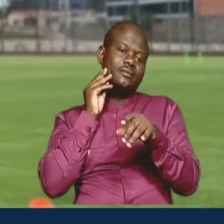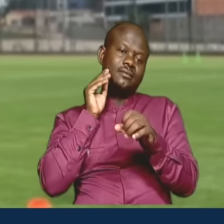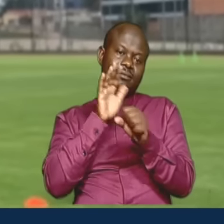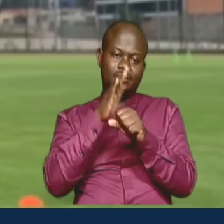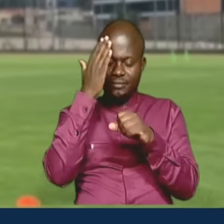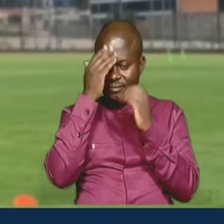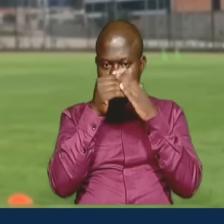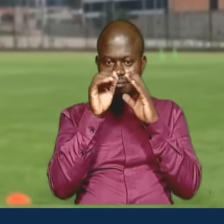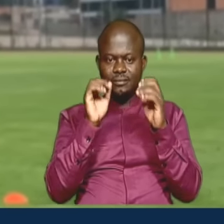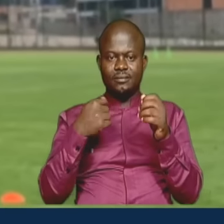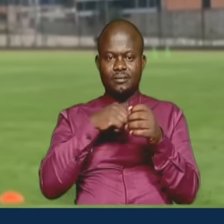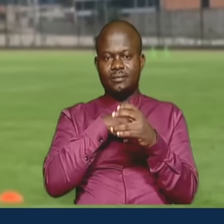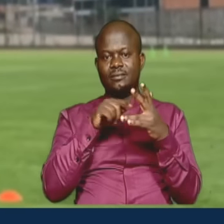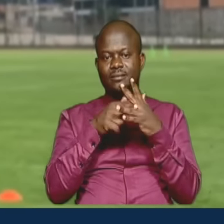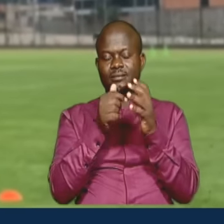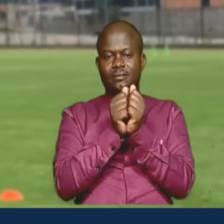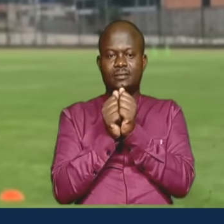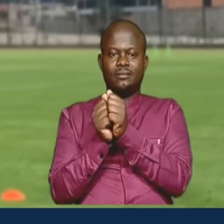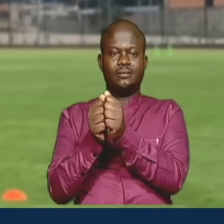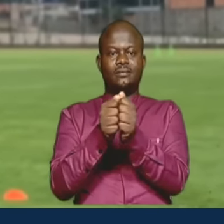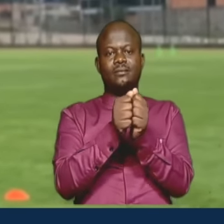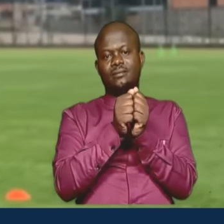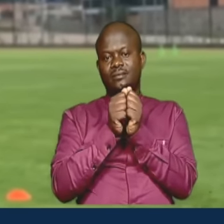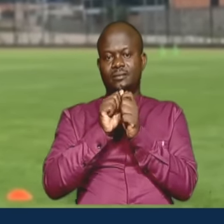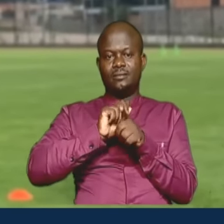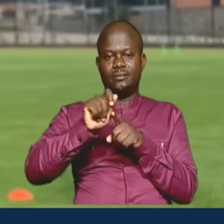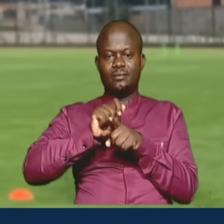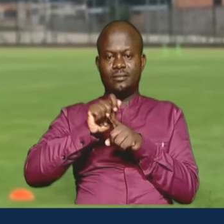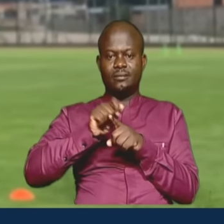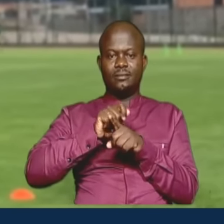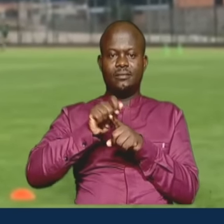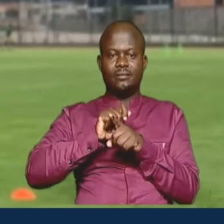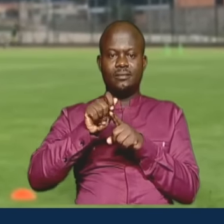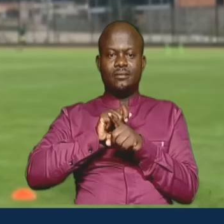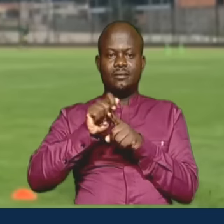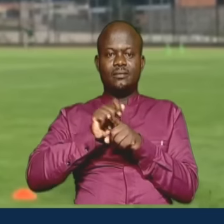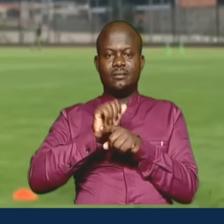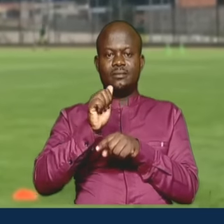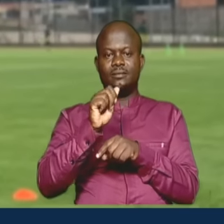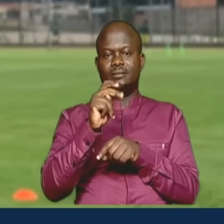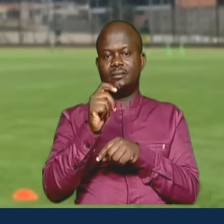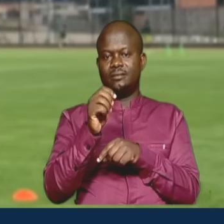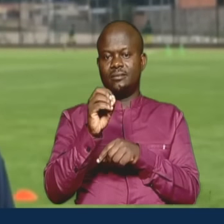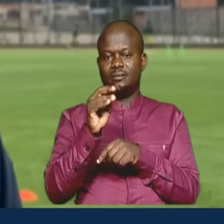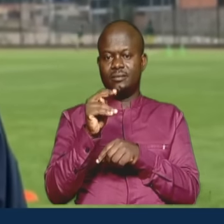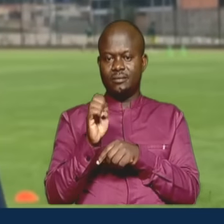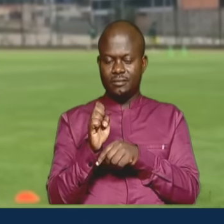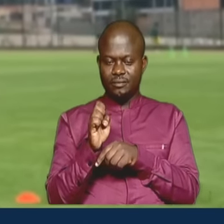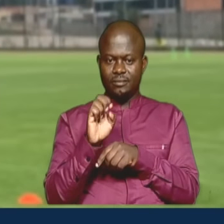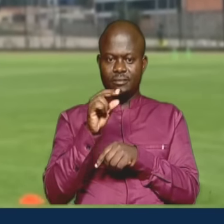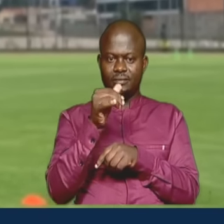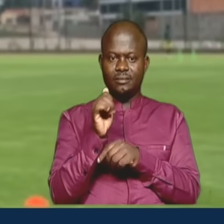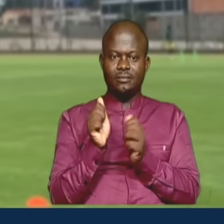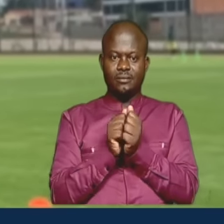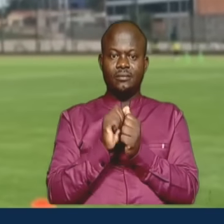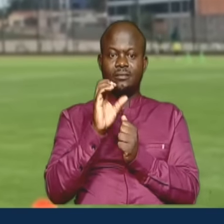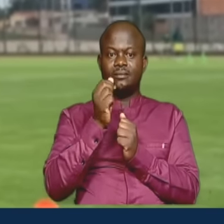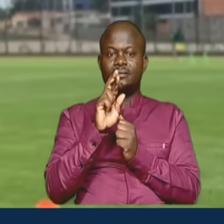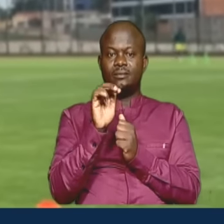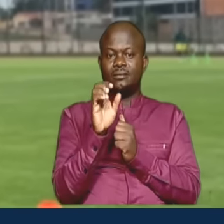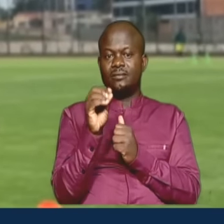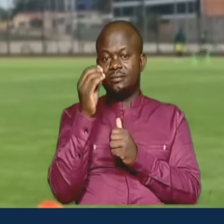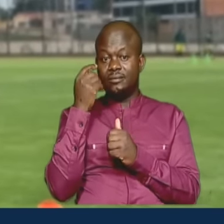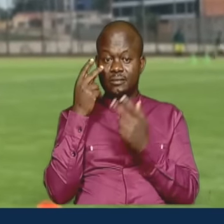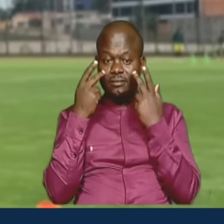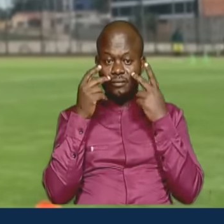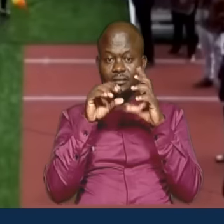kuko batangiranye n'umutoza Antoine He, Mashami, Carlos. Urabona ko ni groupe isa nk'aho